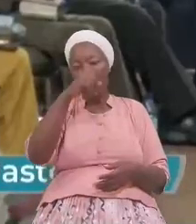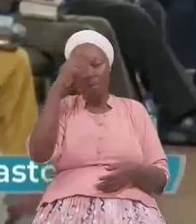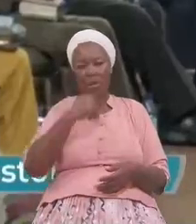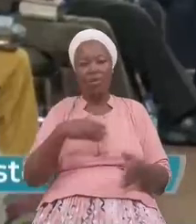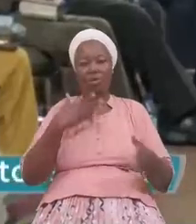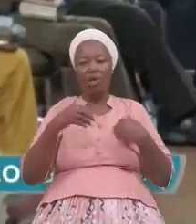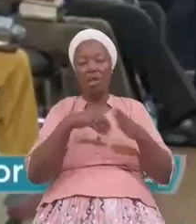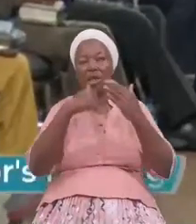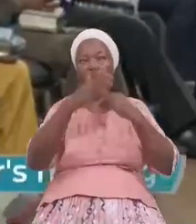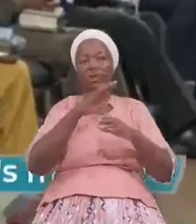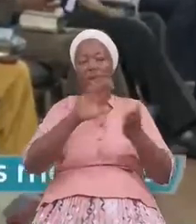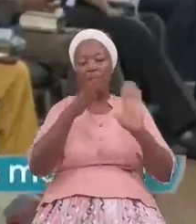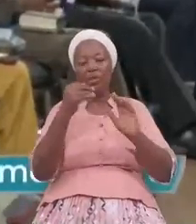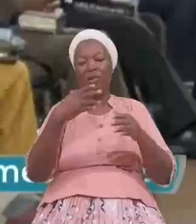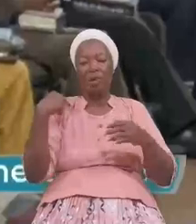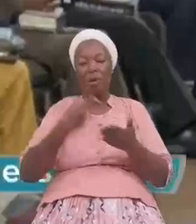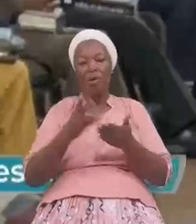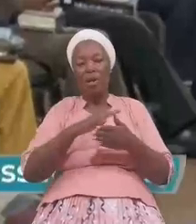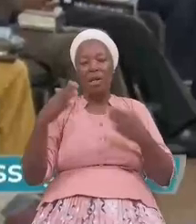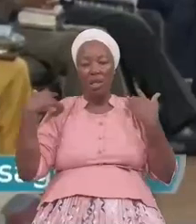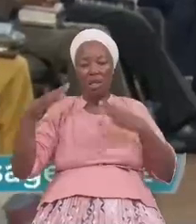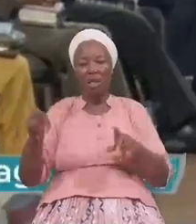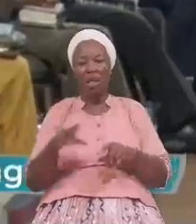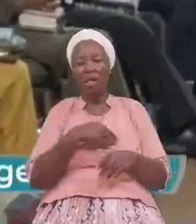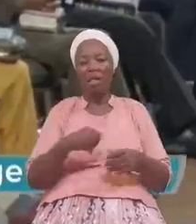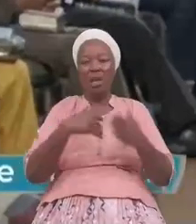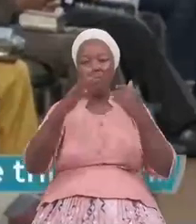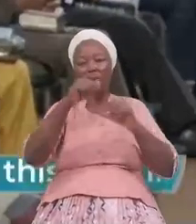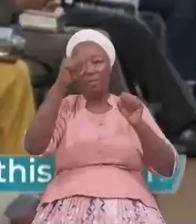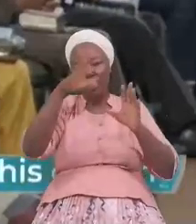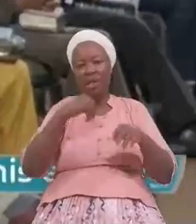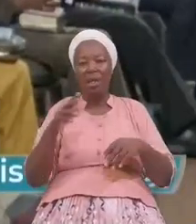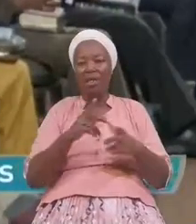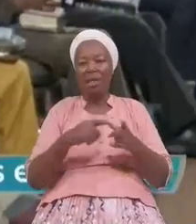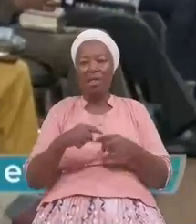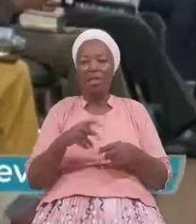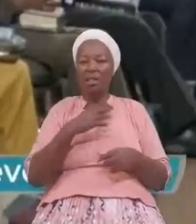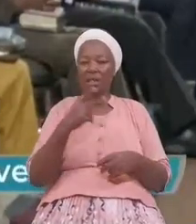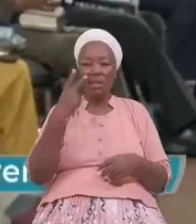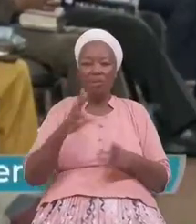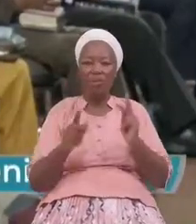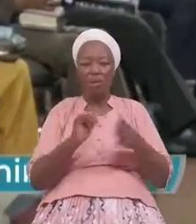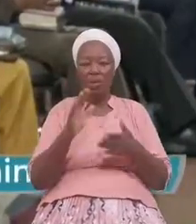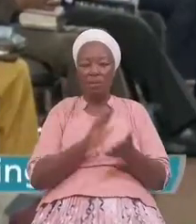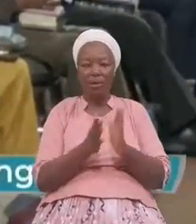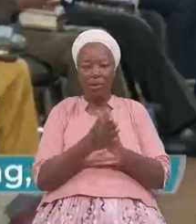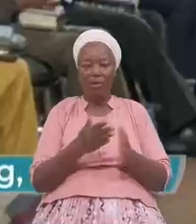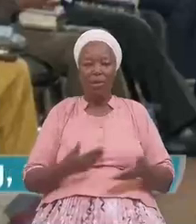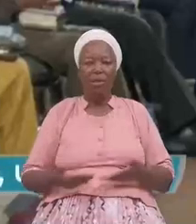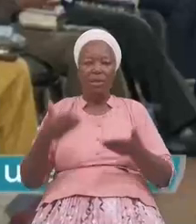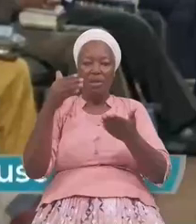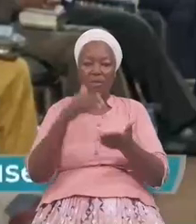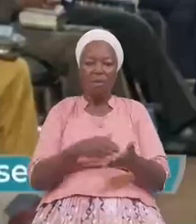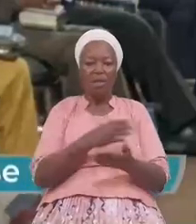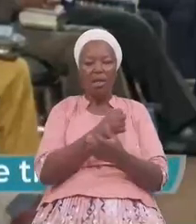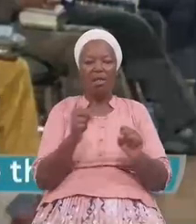la joie au ciel devant les anges et le Père. Et il verra donc le fruit de son travail et il sera dans la joie. Ça,